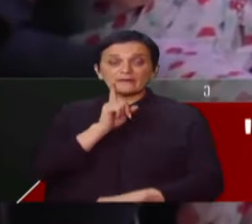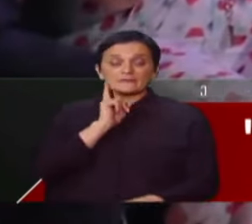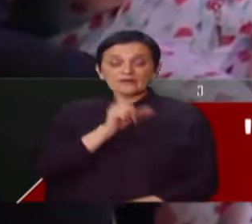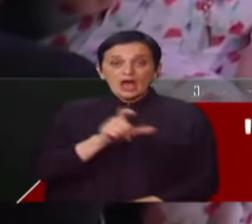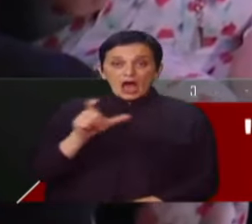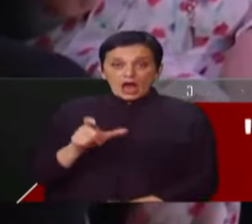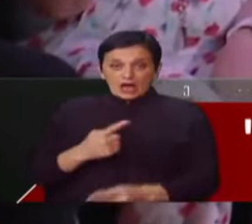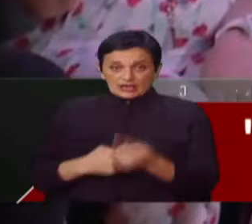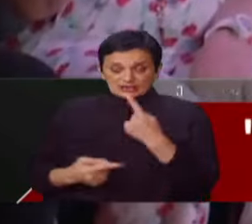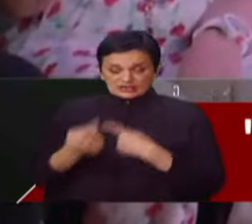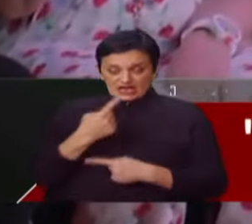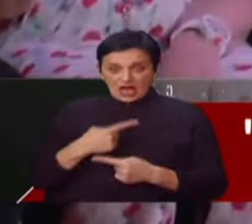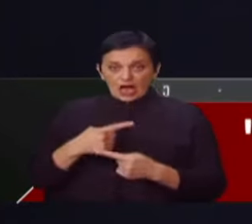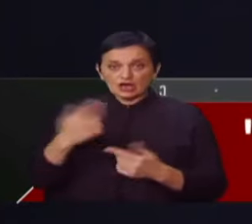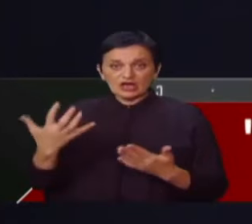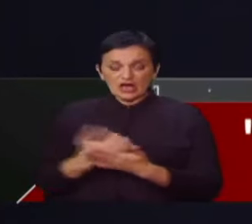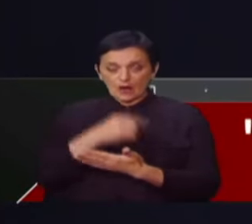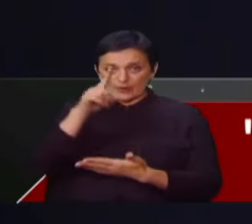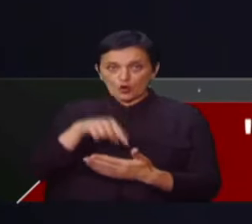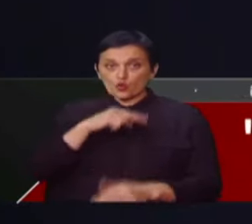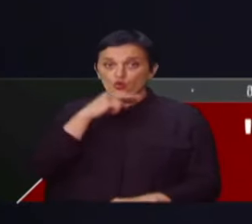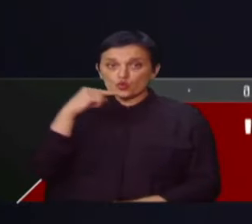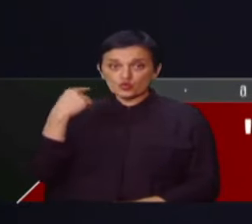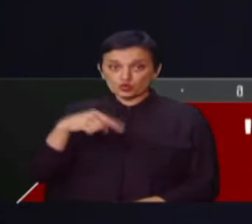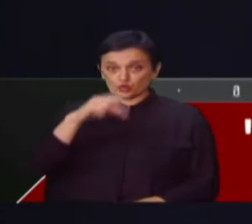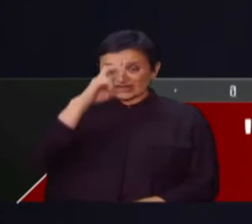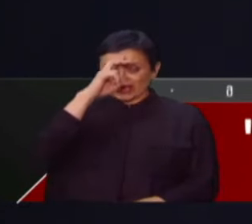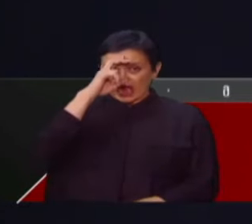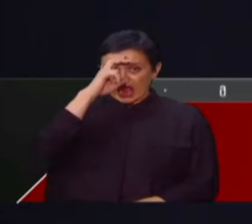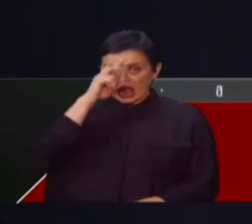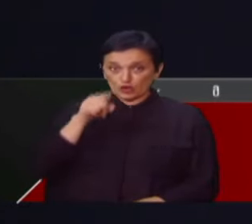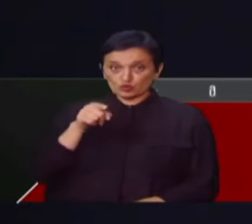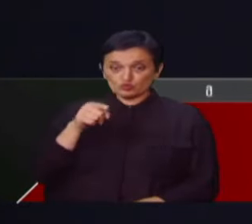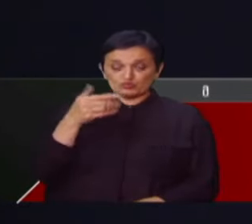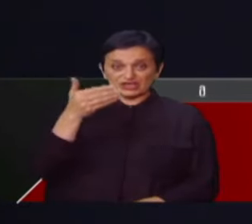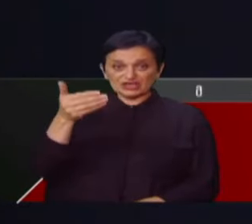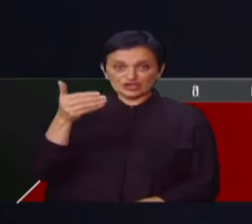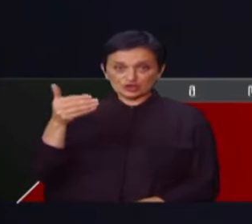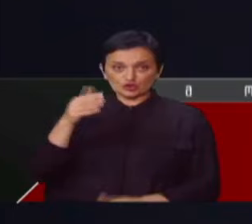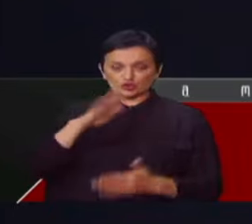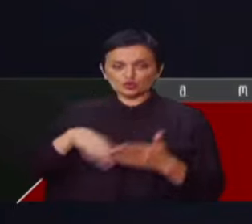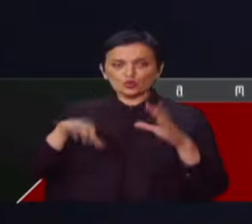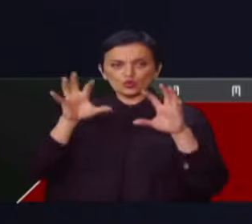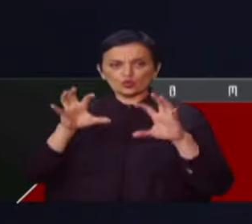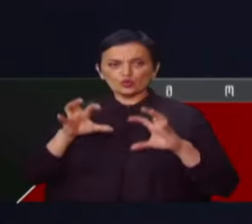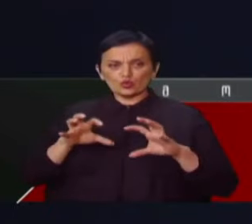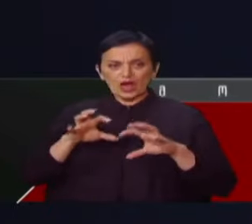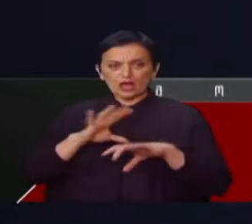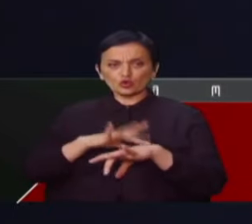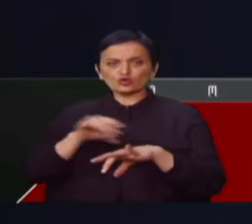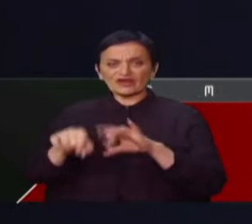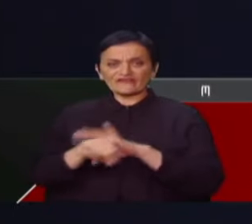ახალგაზრდებმა დაგვიბრუნეს გამარჯვების რწმენა. რუსული ხელისუფლების მხრიდან უკანონო